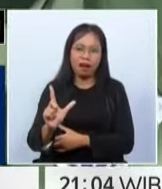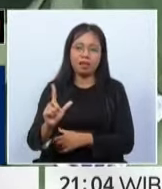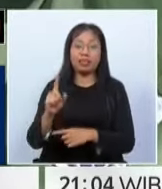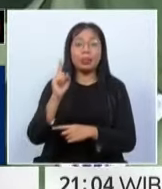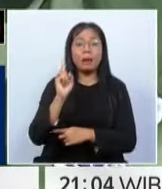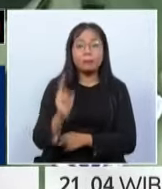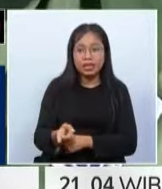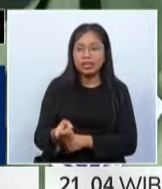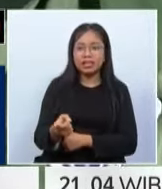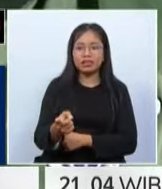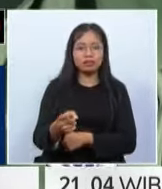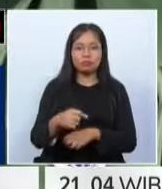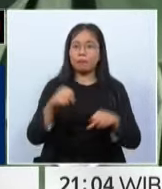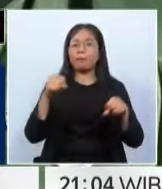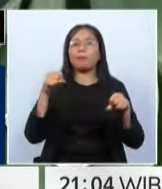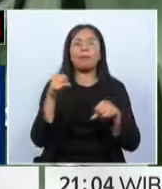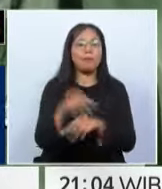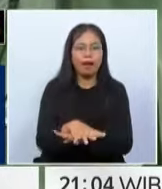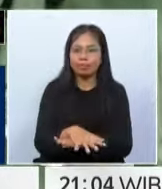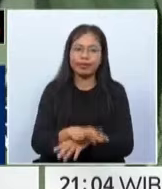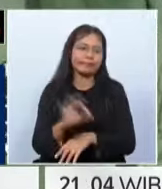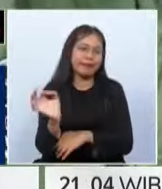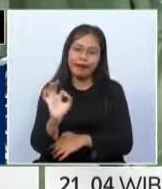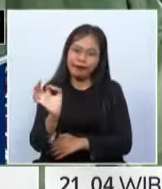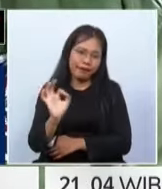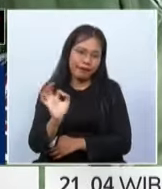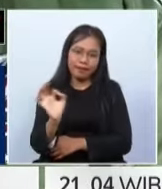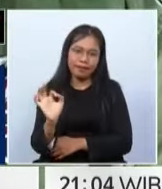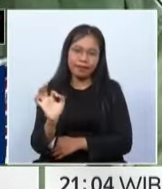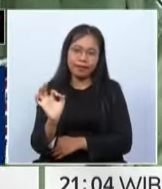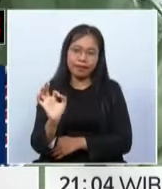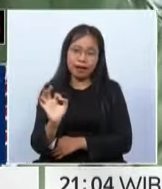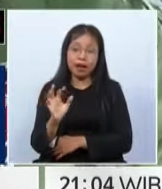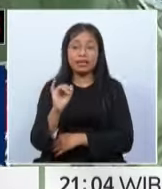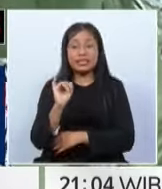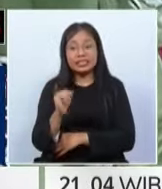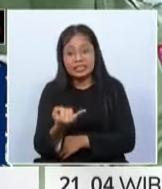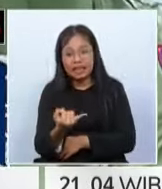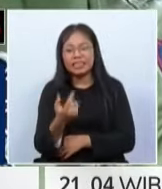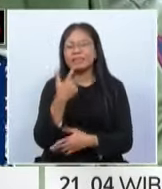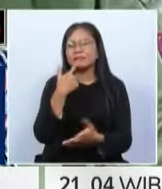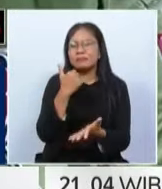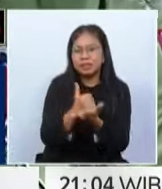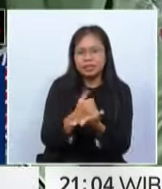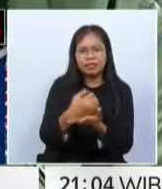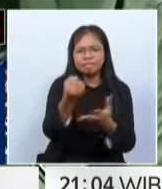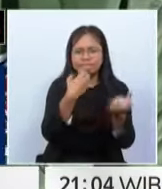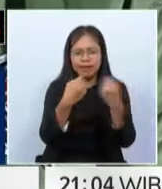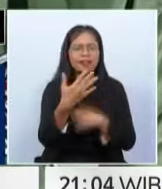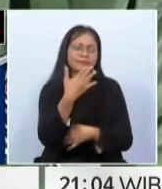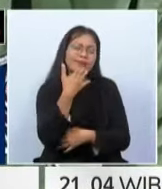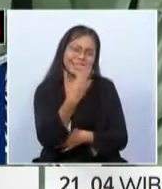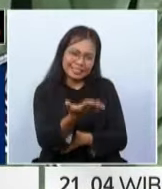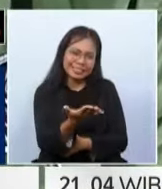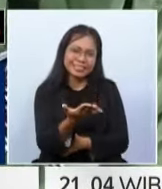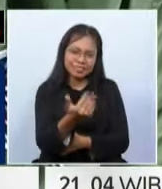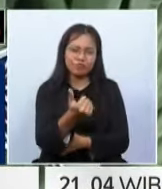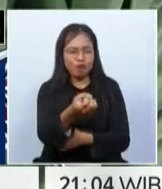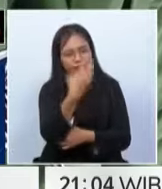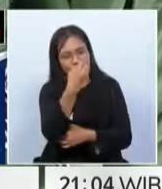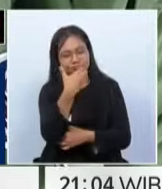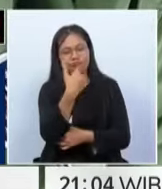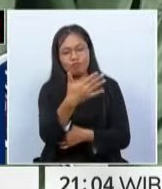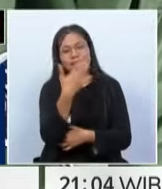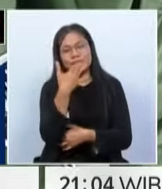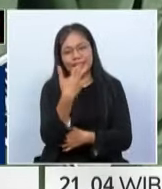Apun pada soal itu maka ini menjadi catatan tapi saya berterima kasih karena Pak menjelaskan itu dan